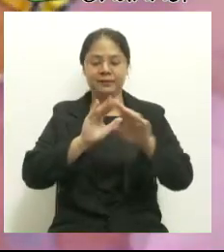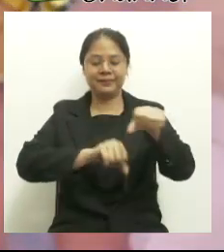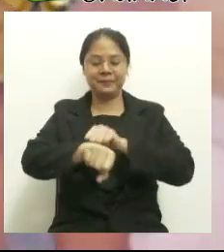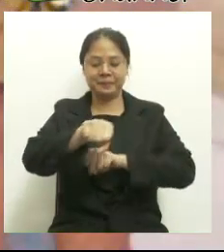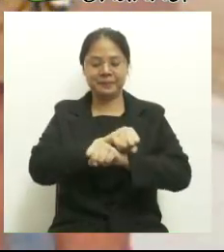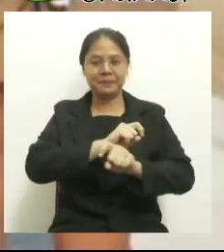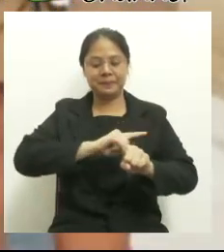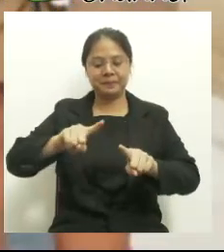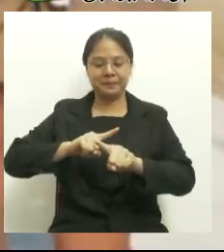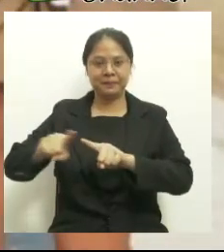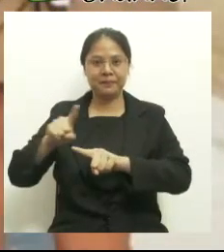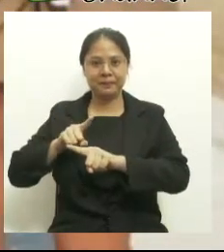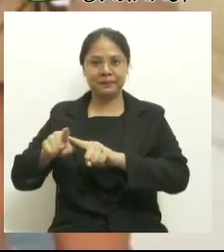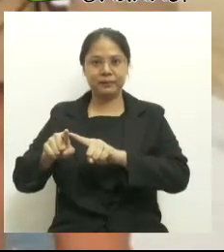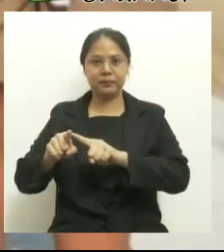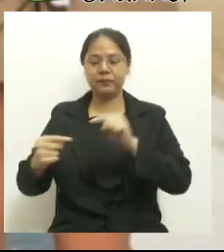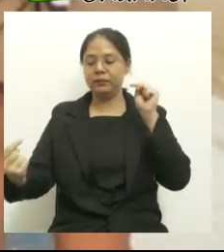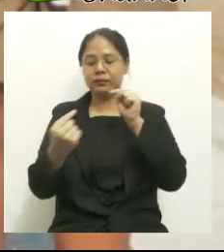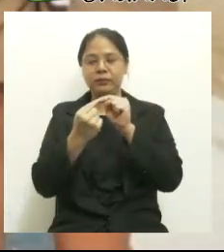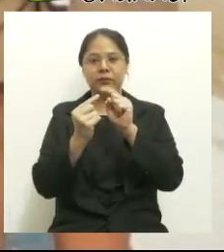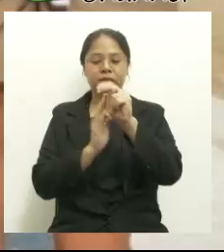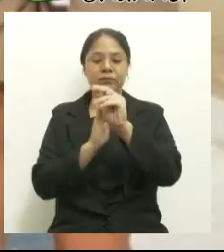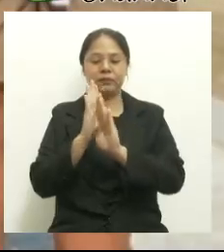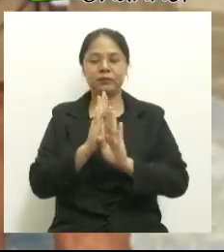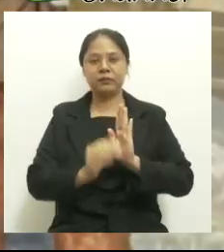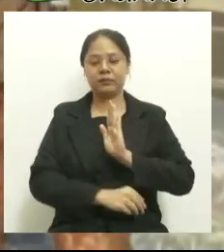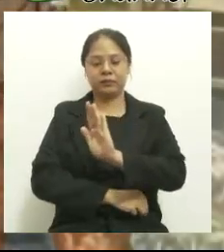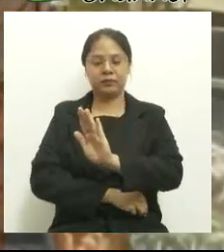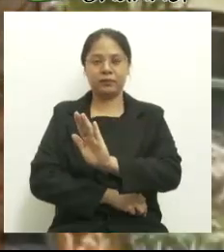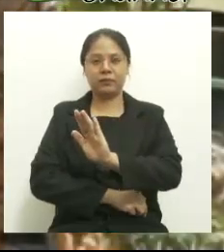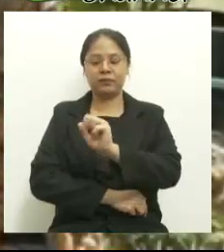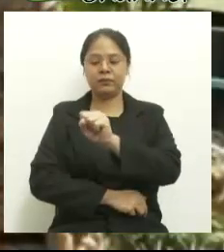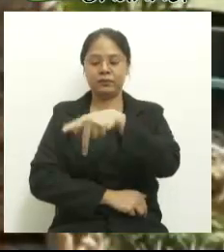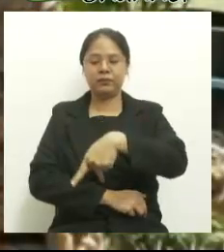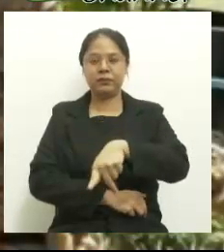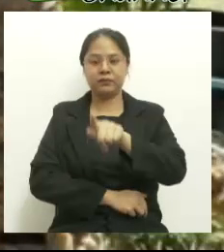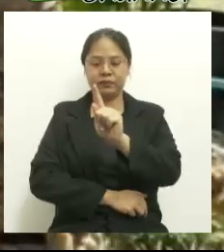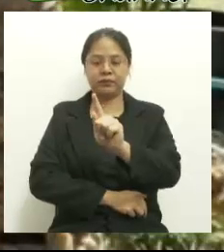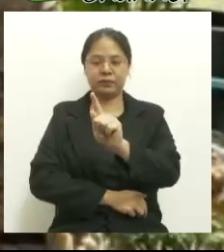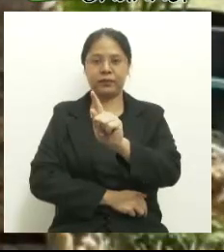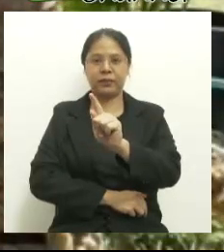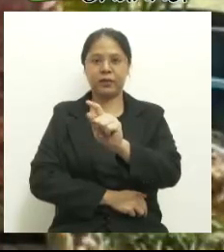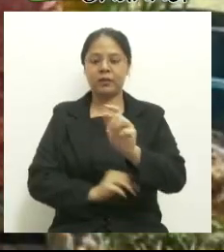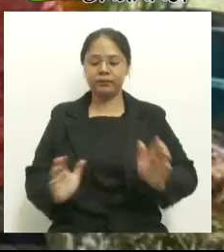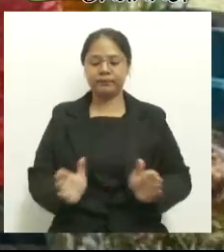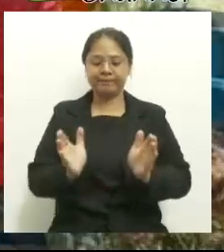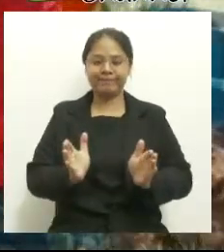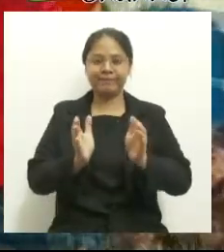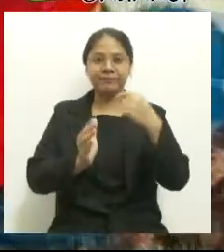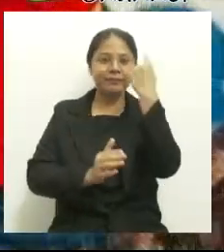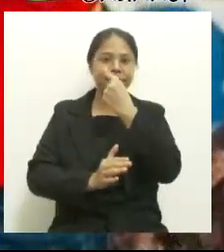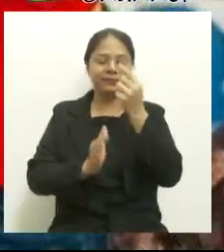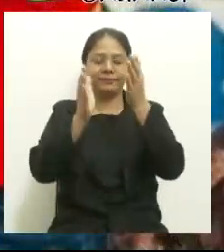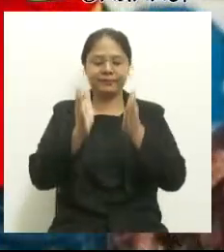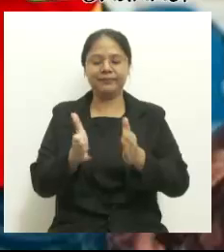ำนักงานเขตพื้นที่การศึกษาประถมศึกษาปัตตานีเขต1อันส่งผลให้มีการพัฒนาผู้เรียนอย่างเต็มตามศักยภาพตามเป้าหมาย